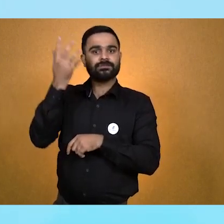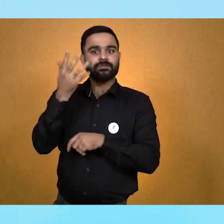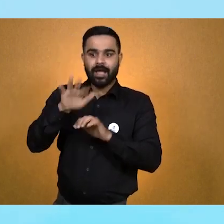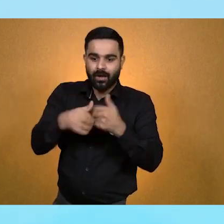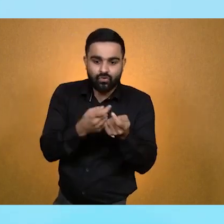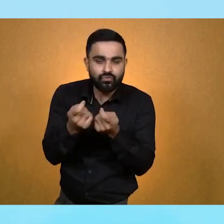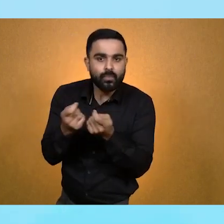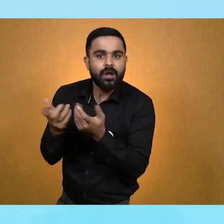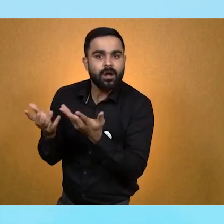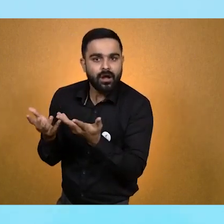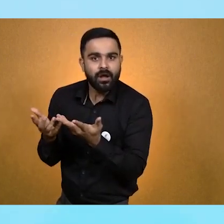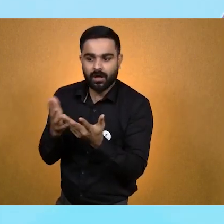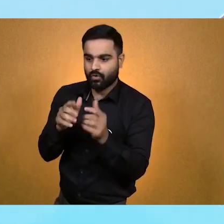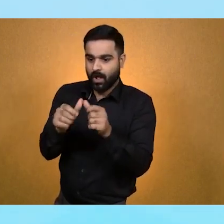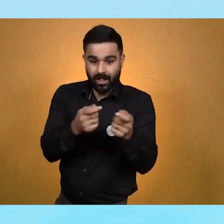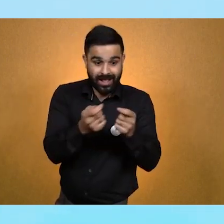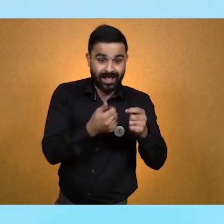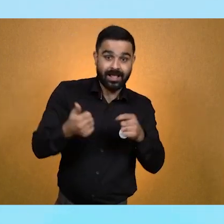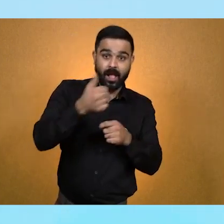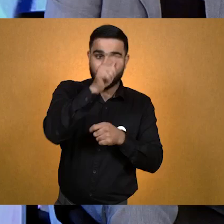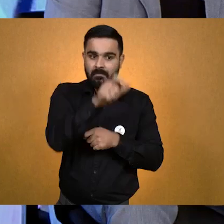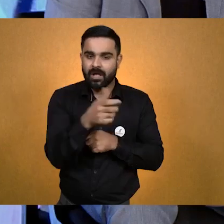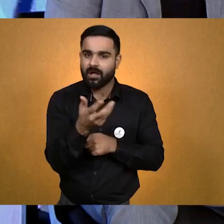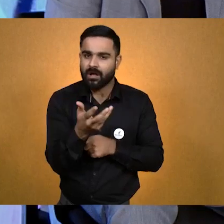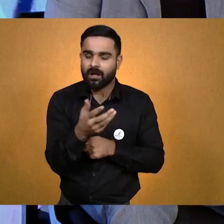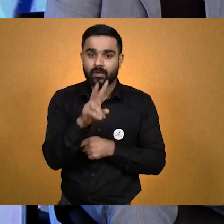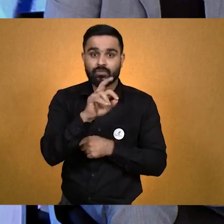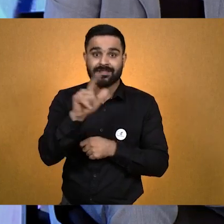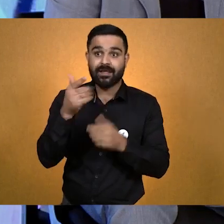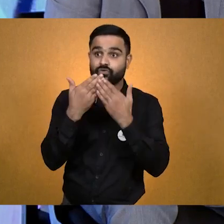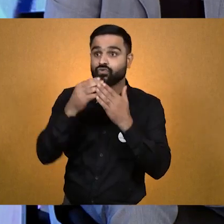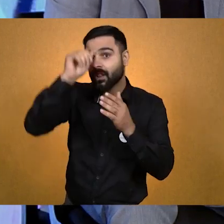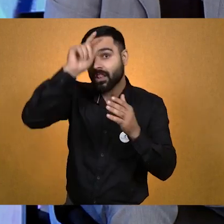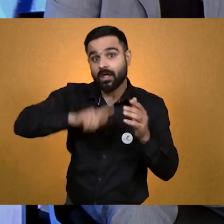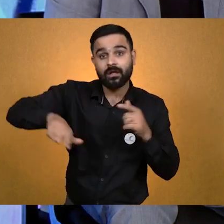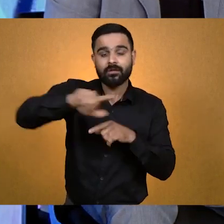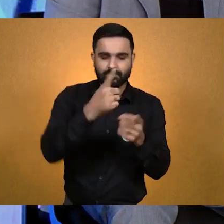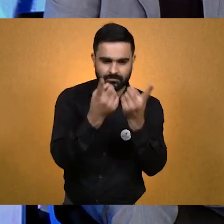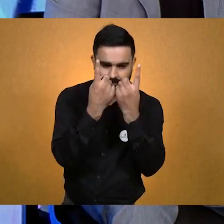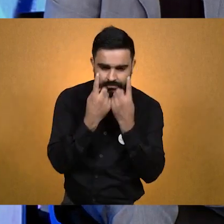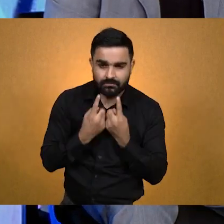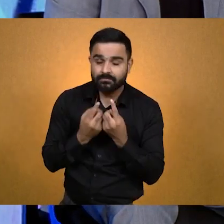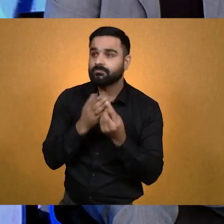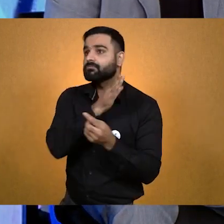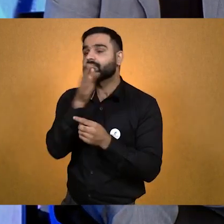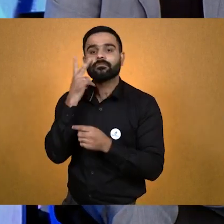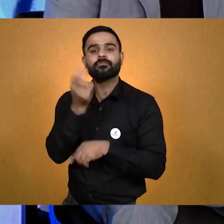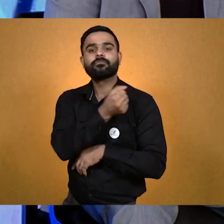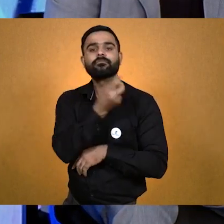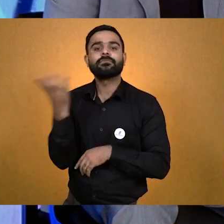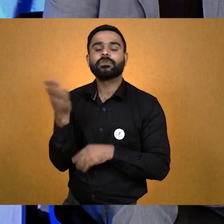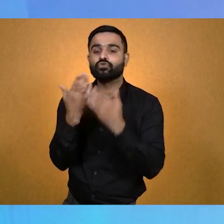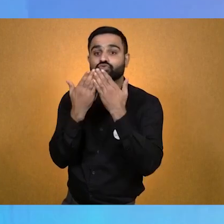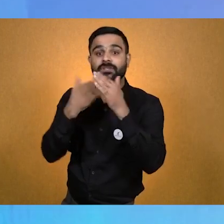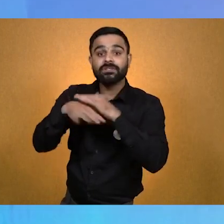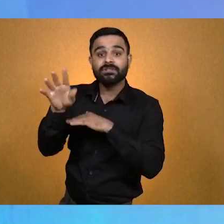कैसे ऑपरेट करते हैं, वहाँ का एडमिनिस्ट्रेटर किस तरीके का आदमी है. 20 लाख स्कूल्स हैं देश में. आप सर्वे करा लीजिए 20 लाख स्कूलों का, आप देख लीजिए कि कितने